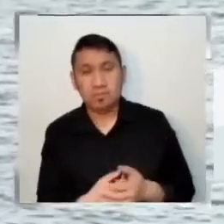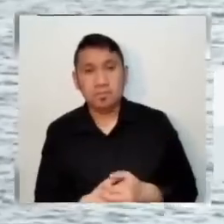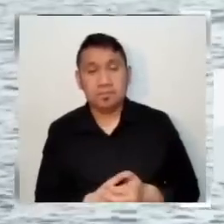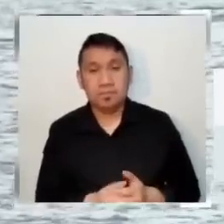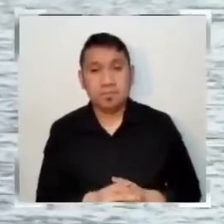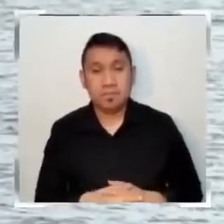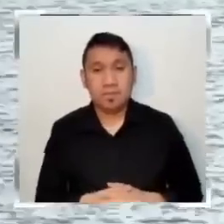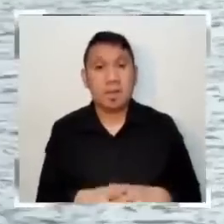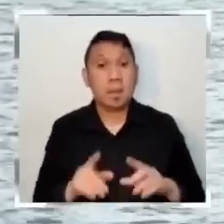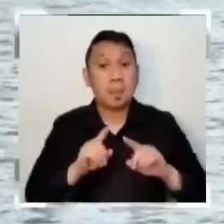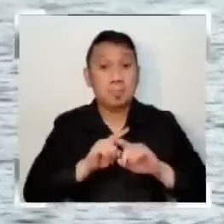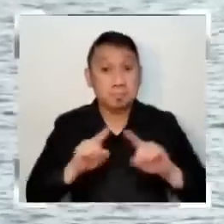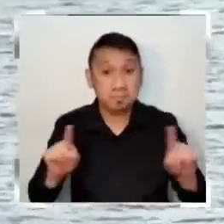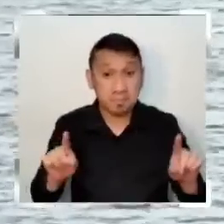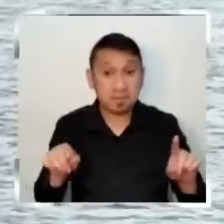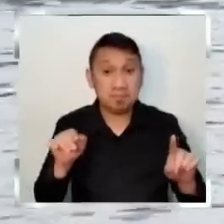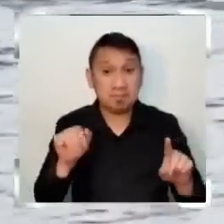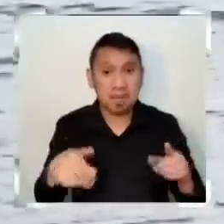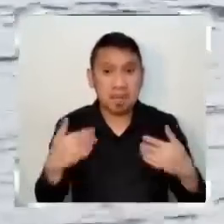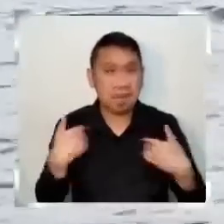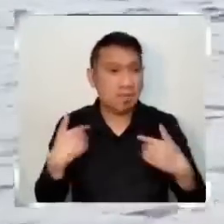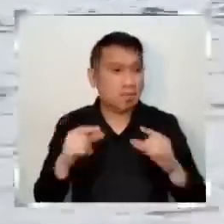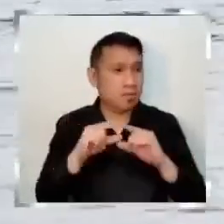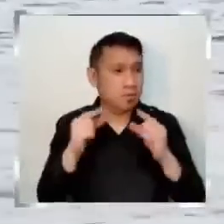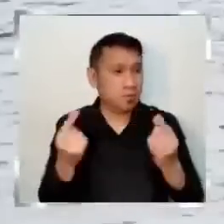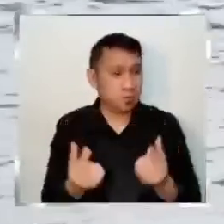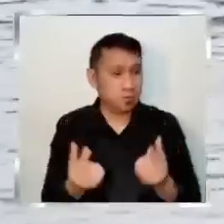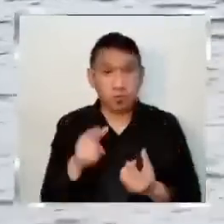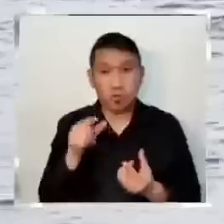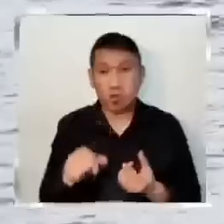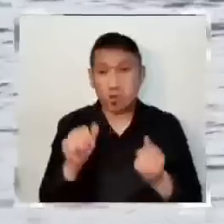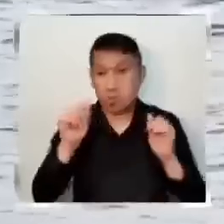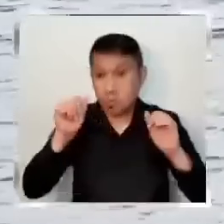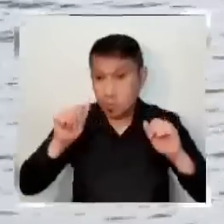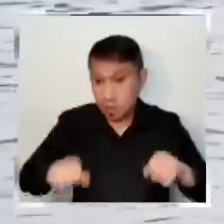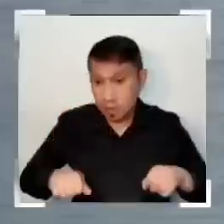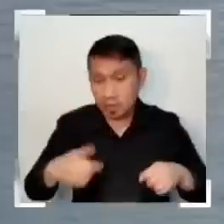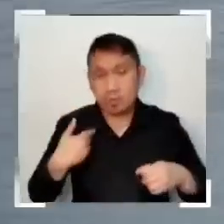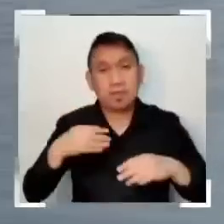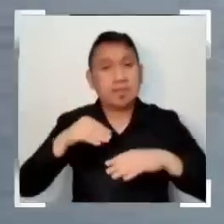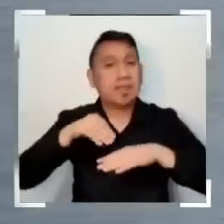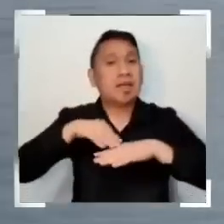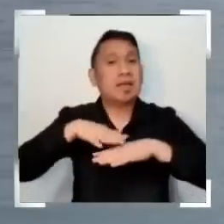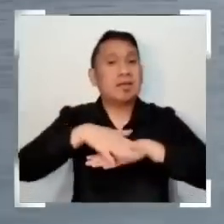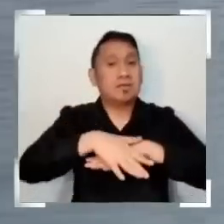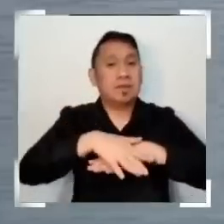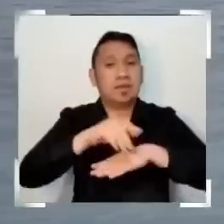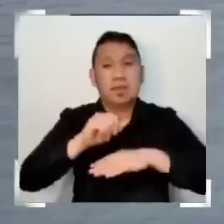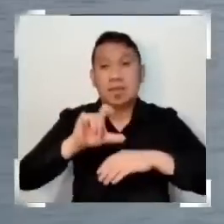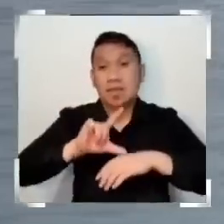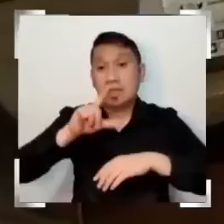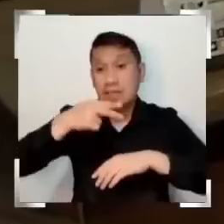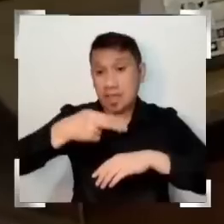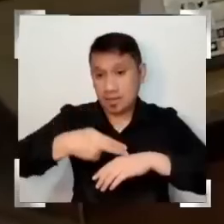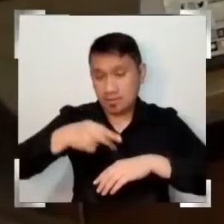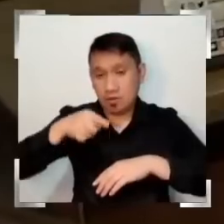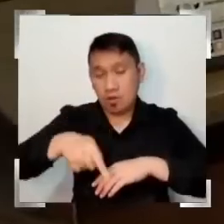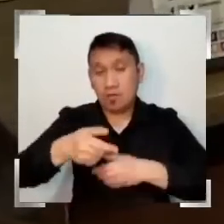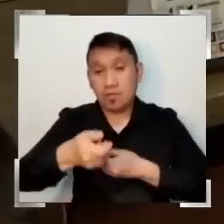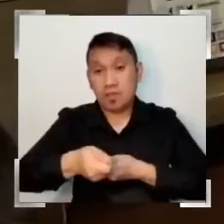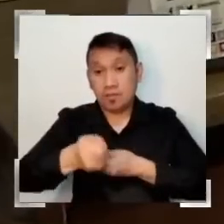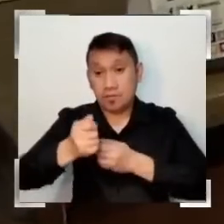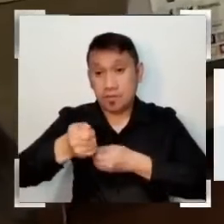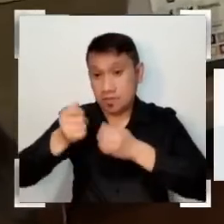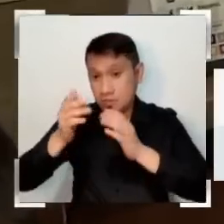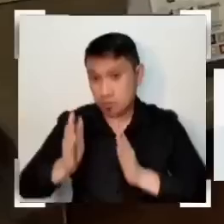Pero pinapalagan niya ng grupong pamalakaya dahil sa posibleng maging epekto nito sa kabuhayan ng mga mangingisda. Pagtitiyak